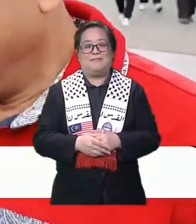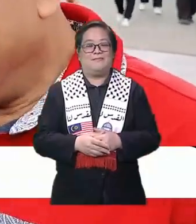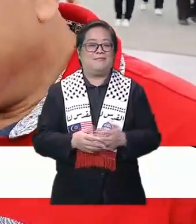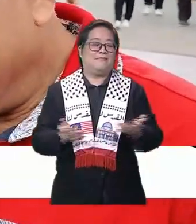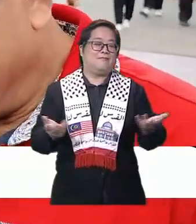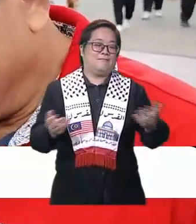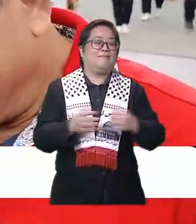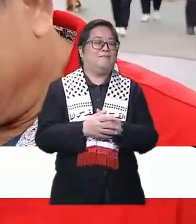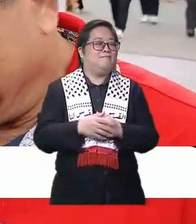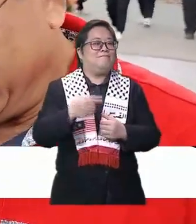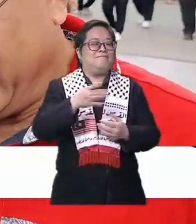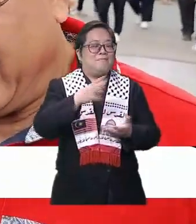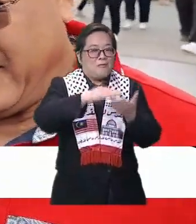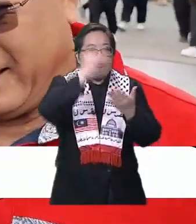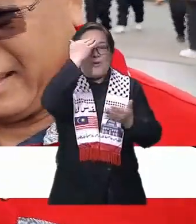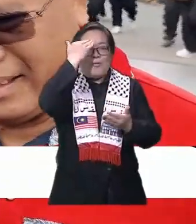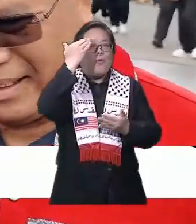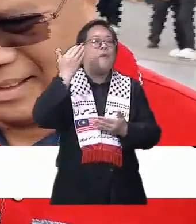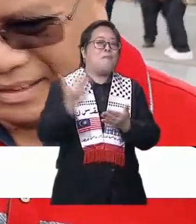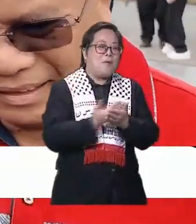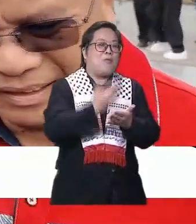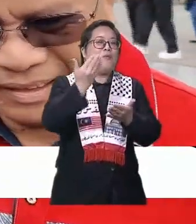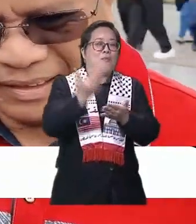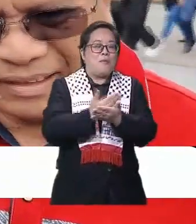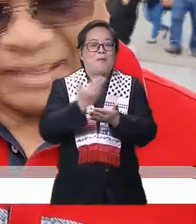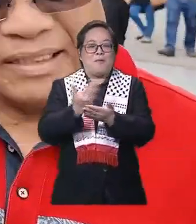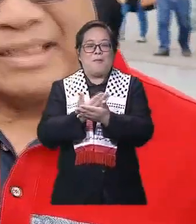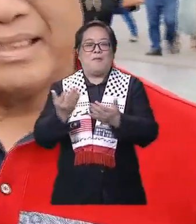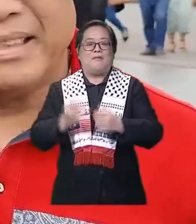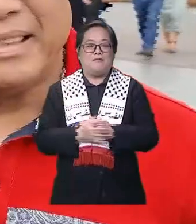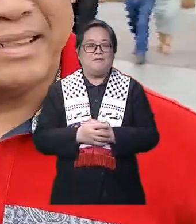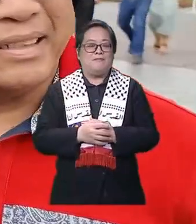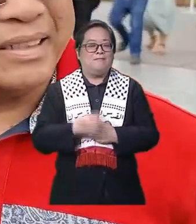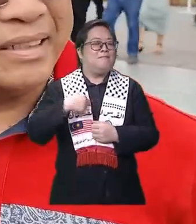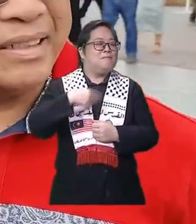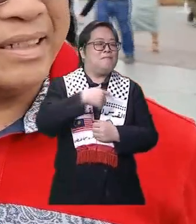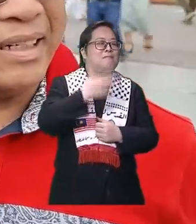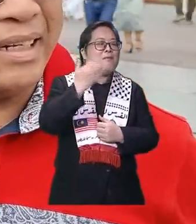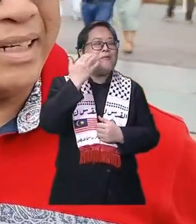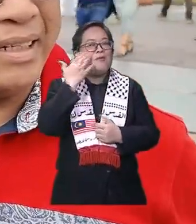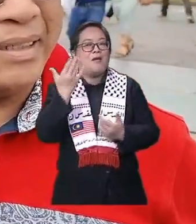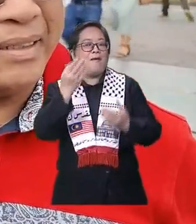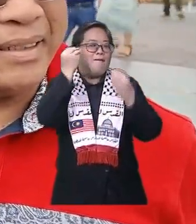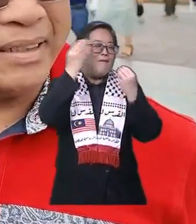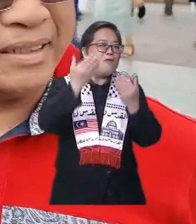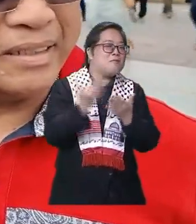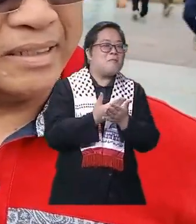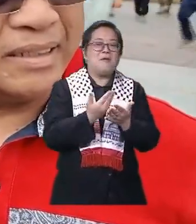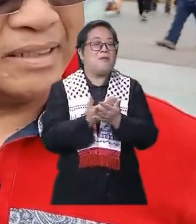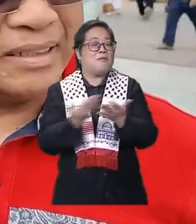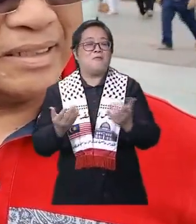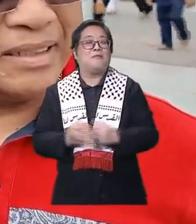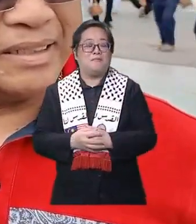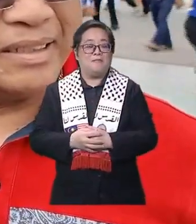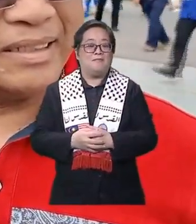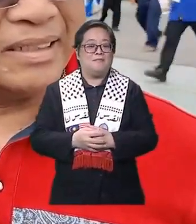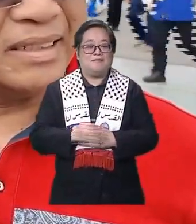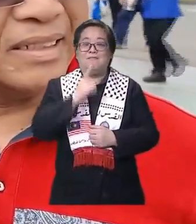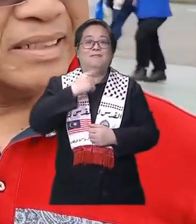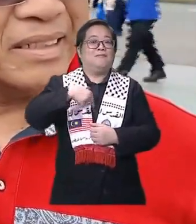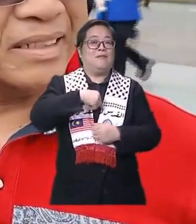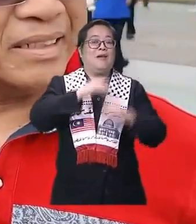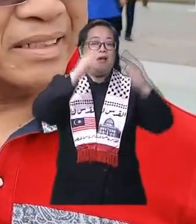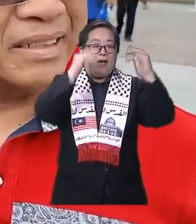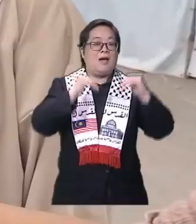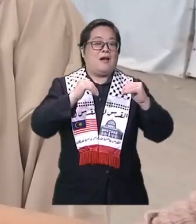Belajar pasal benda baru lah, kan? Macam apa yang kita tidak tahu, kan? Dapat informasi baru, kan? Itulah, berharap untuk belajar